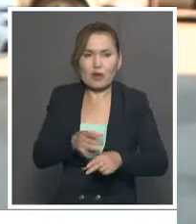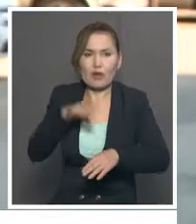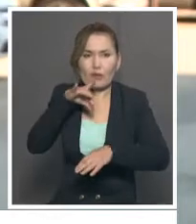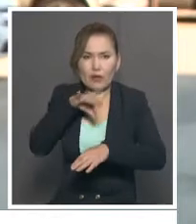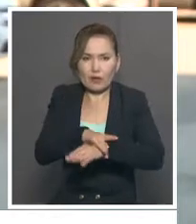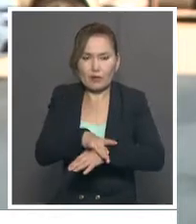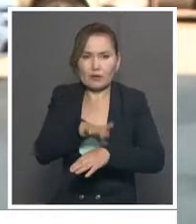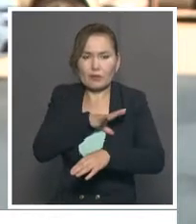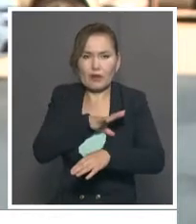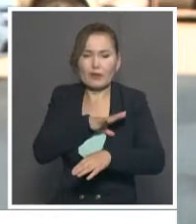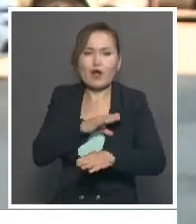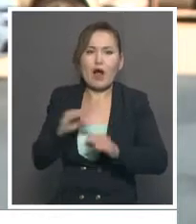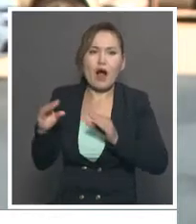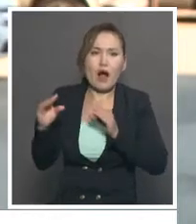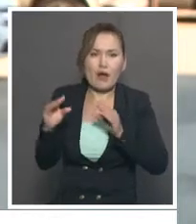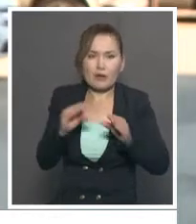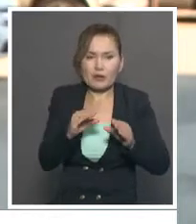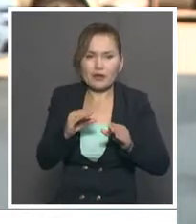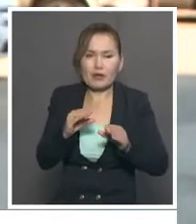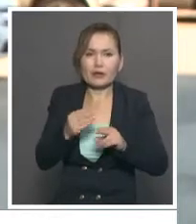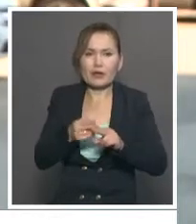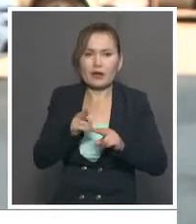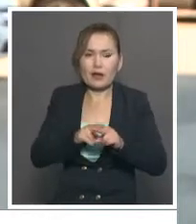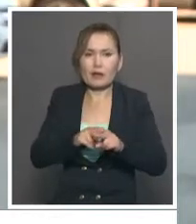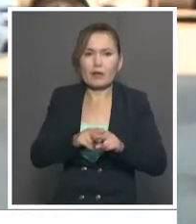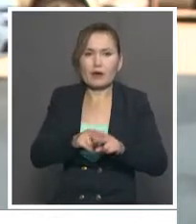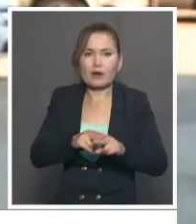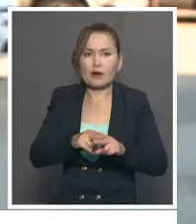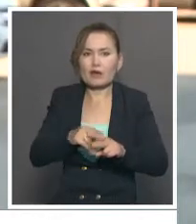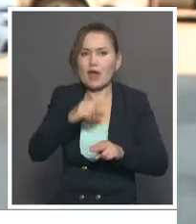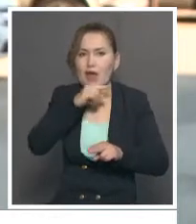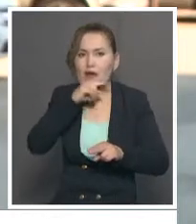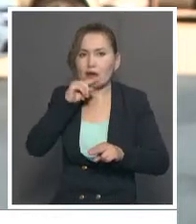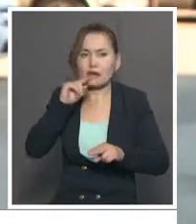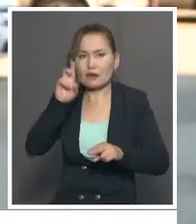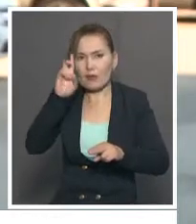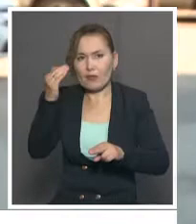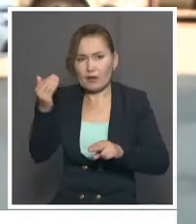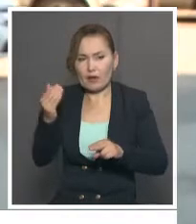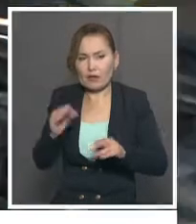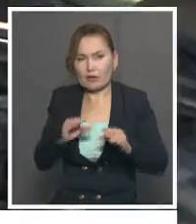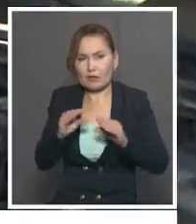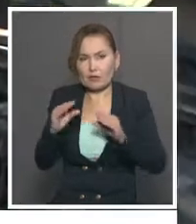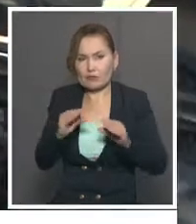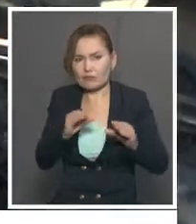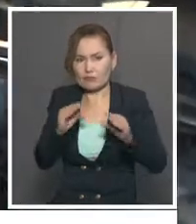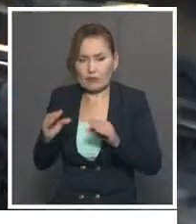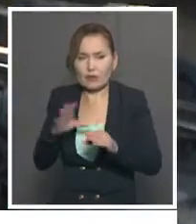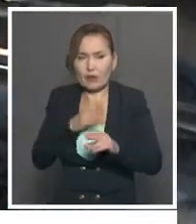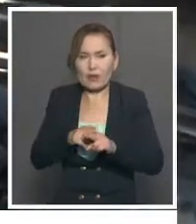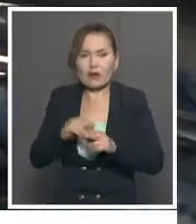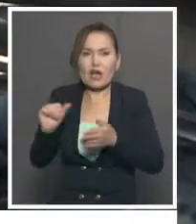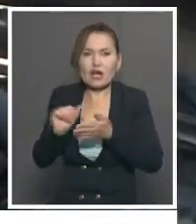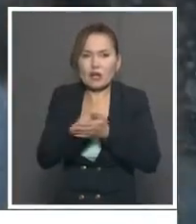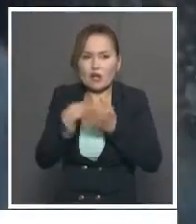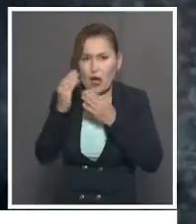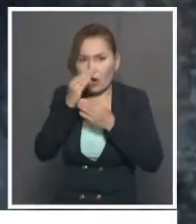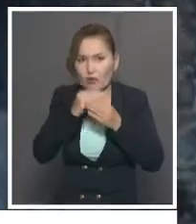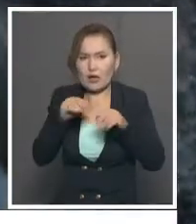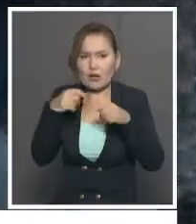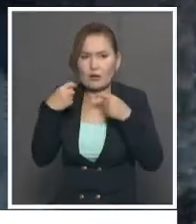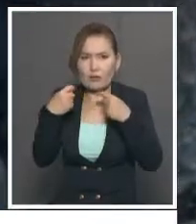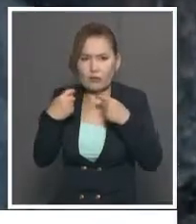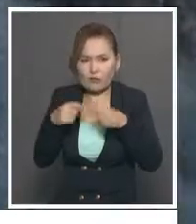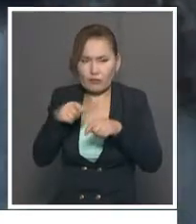анықталғандай автокөлікті Қазақстан Республикасының азаматы сатып алған. Ол автокөлікті жалған құжатпен сатқандығы туралы